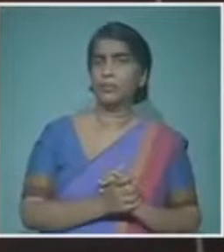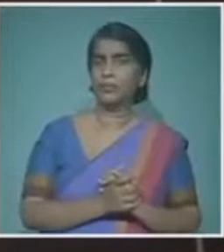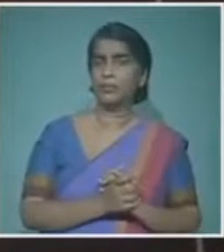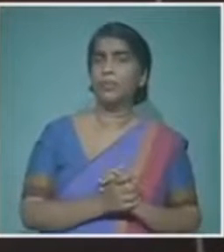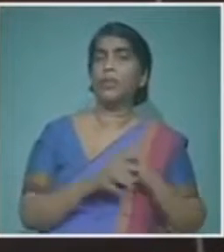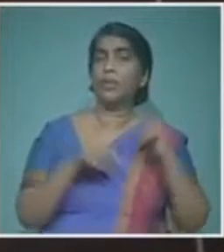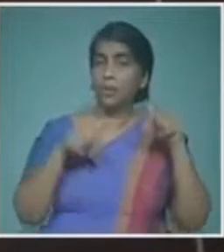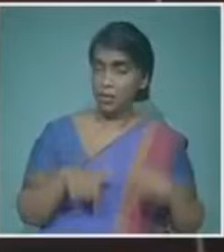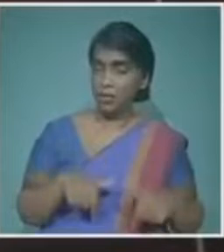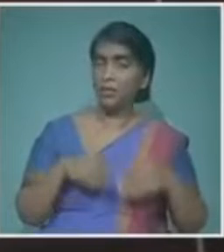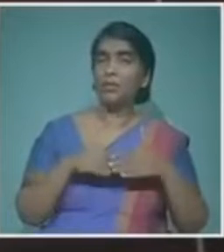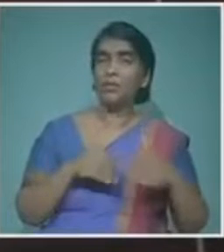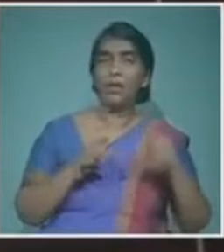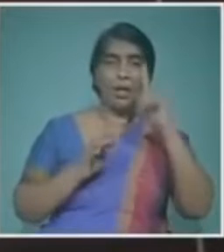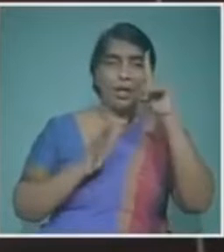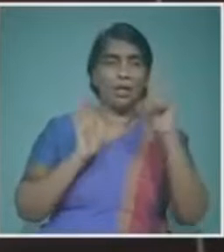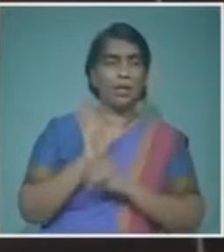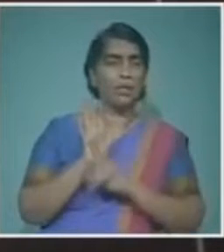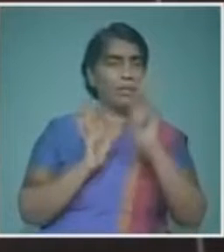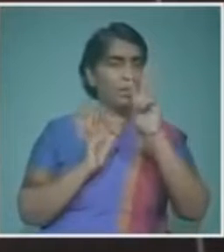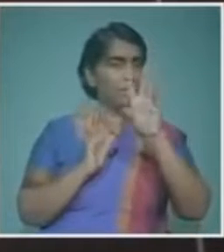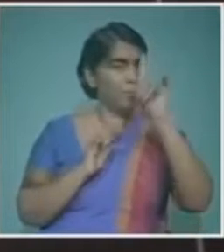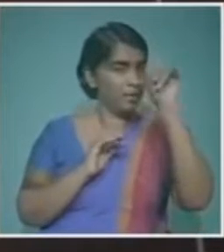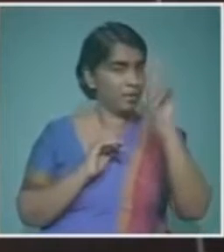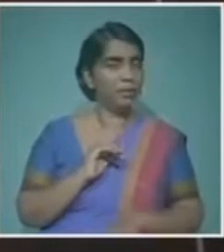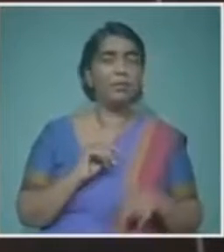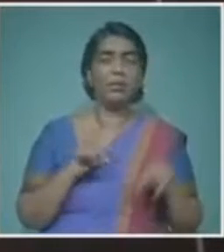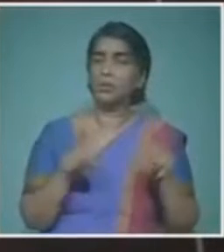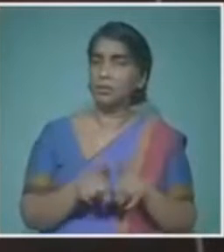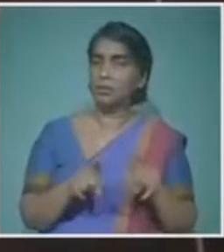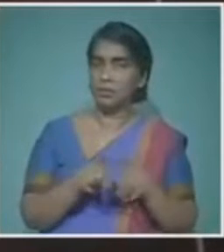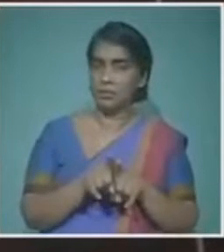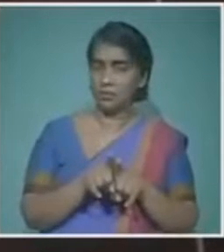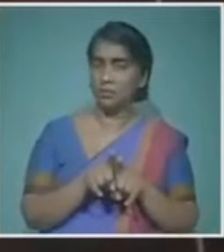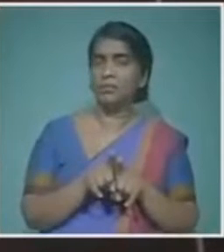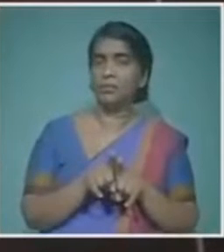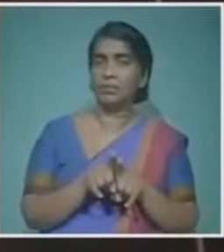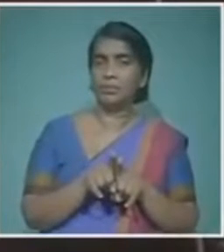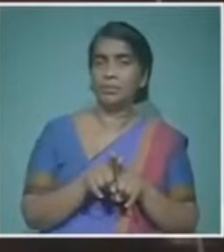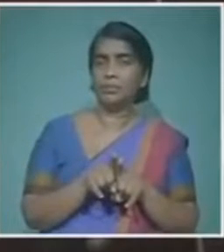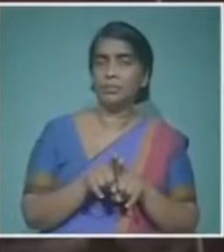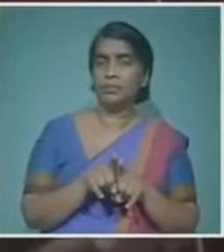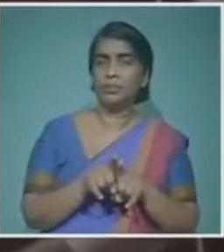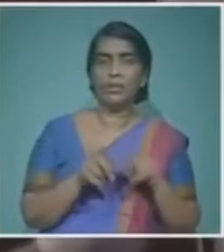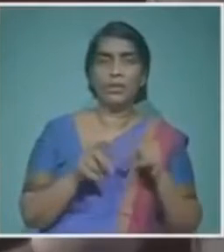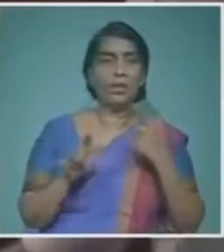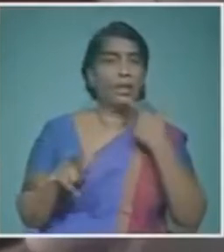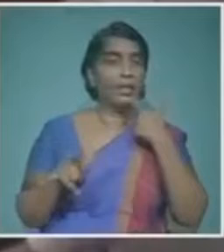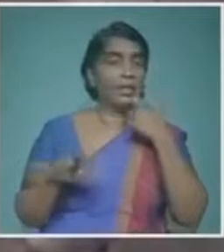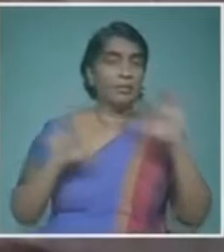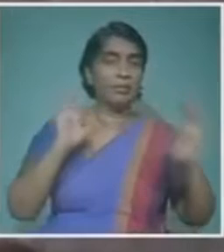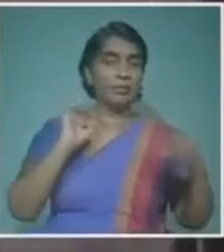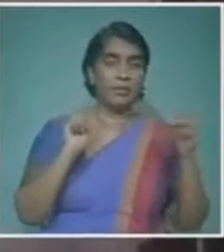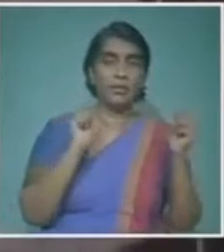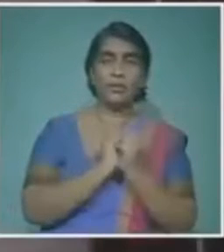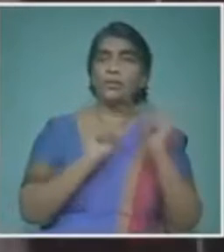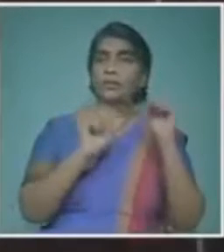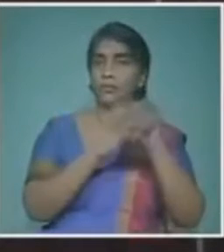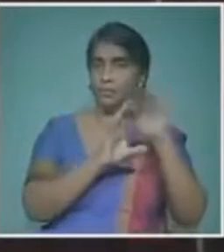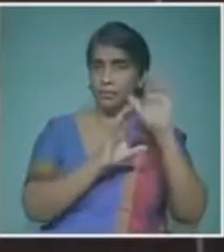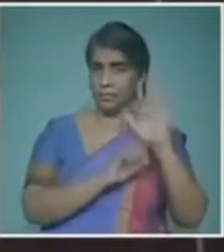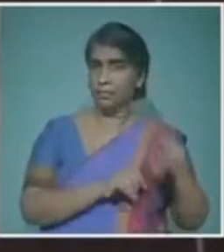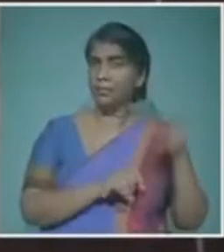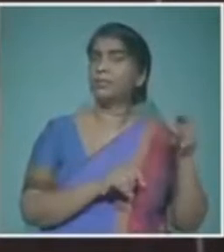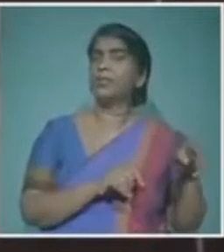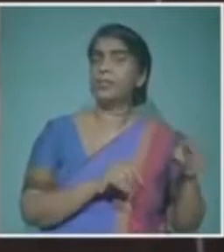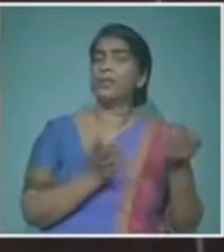தோட்டத்தொழில ஈடுபடுறாங்க வேலையில. அவங்களை தவிர எல்லாருமே வேற வெளியே வேலை வேலையில தான் இருக்காங்க. நிறைய பேர் வந்து சட்டத்துறையில இருக்காங்க, நிறைய பேர் வைத்தியர்களா